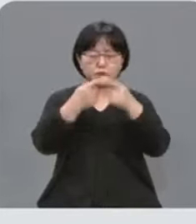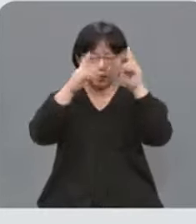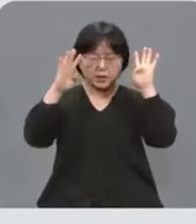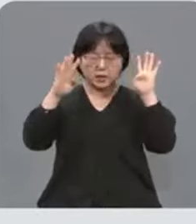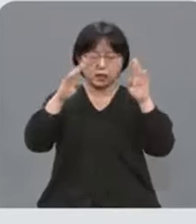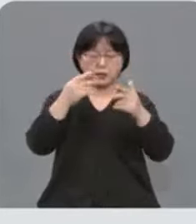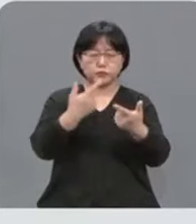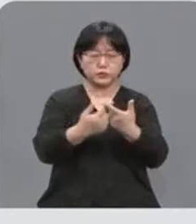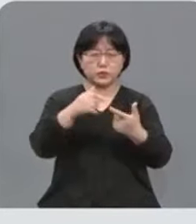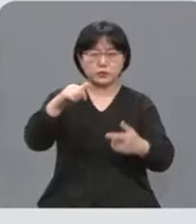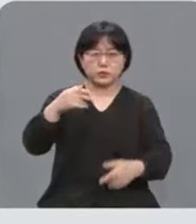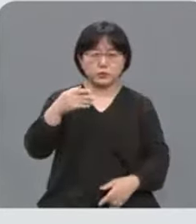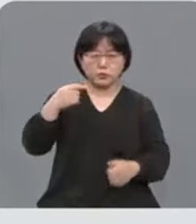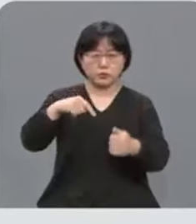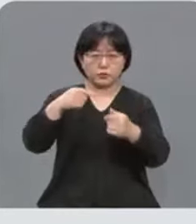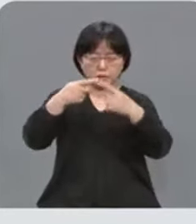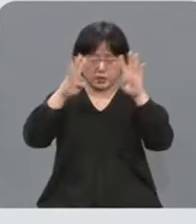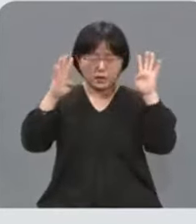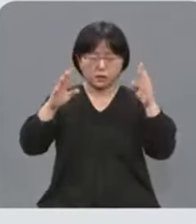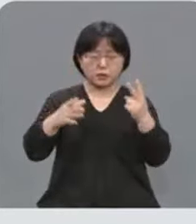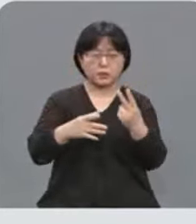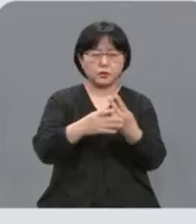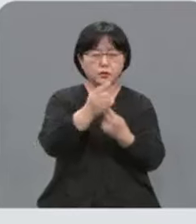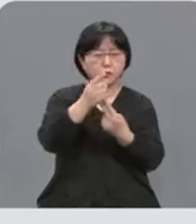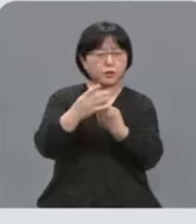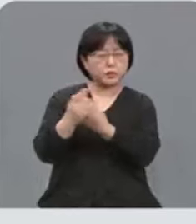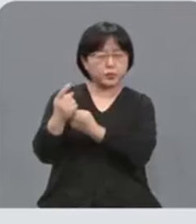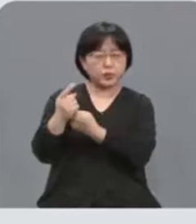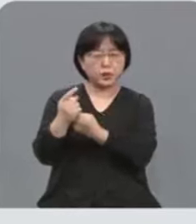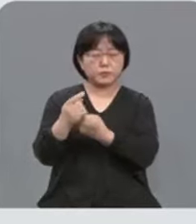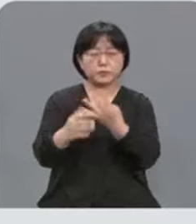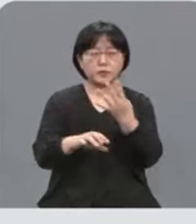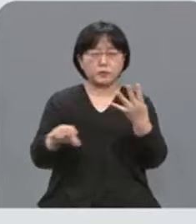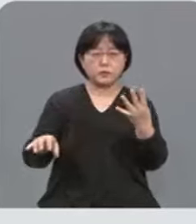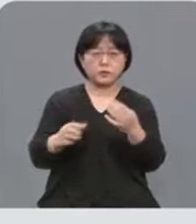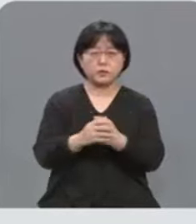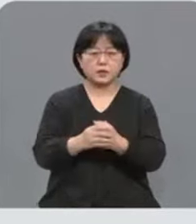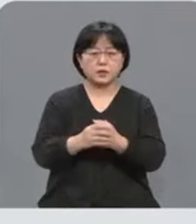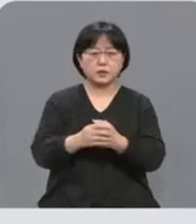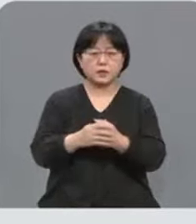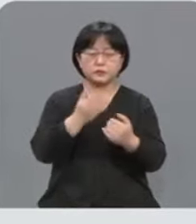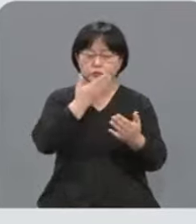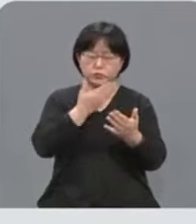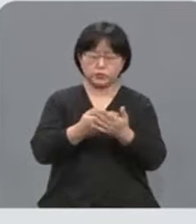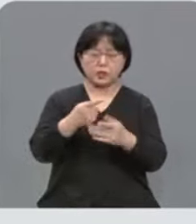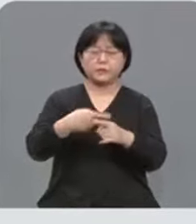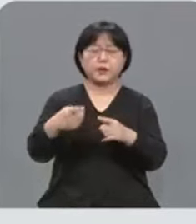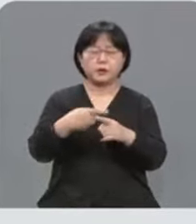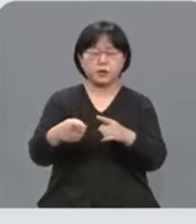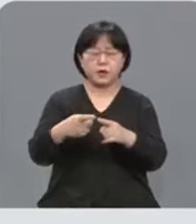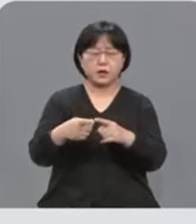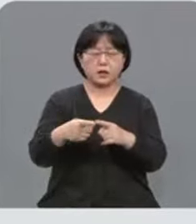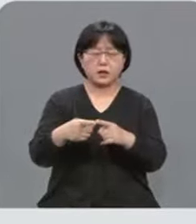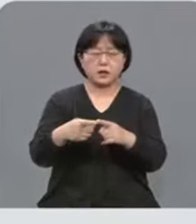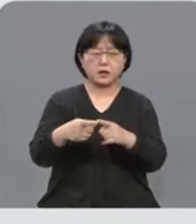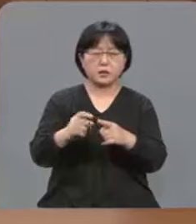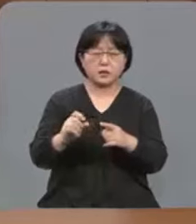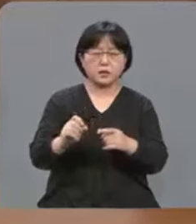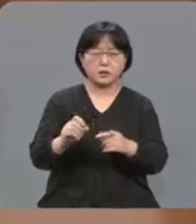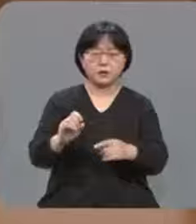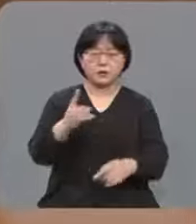부산교대 등 네곳이 통합 유형이 정도로 혁신성 부분에서 중요한 평가 요소 중 하나로